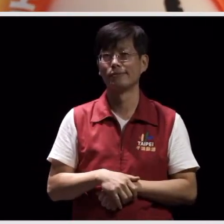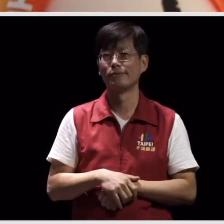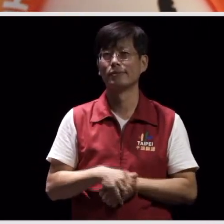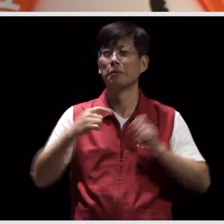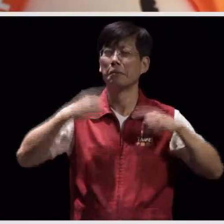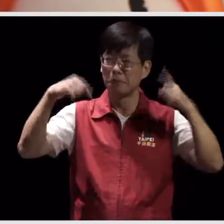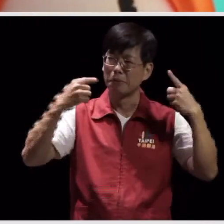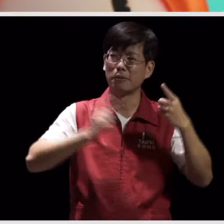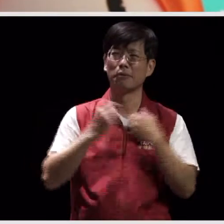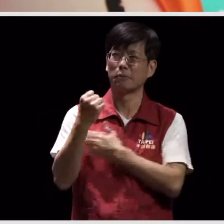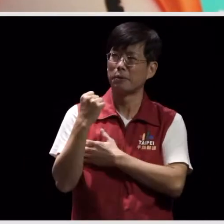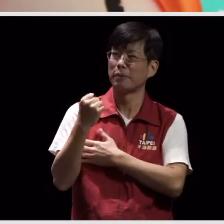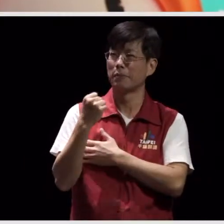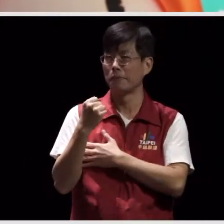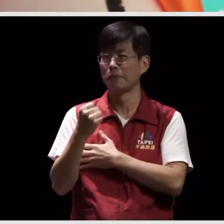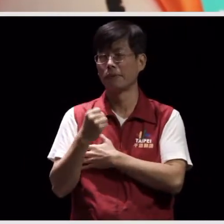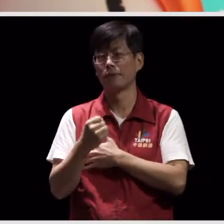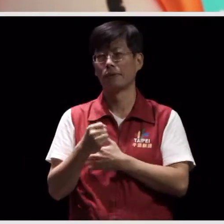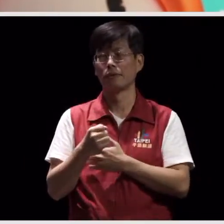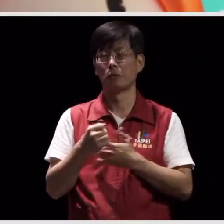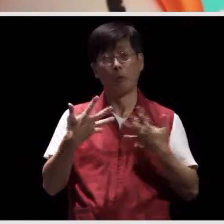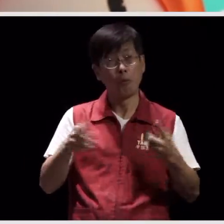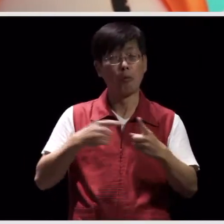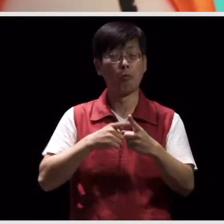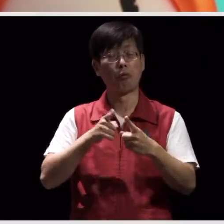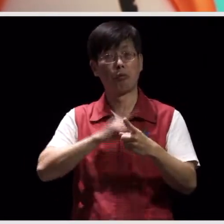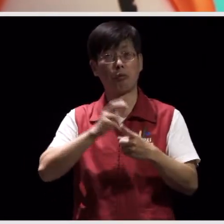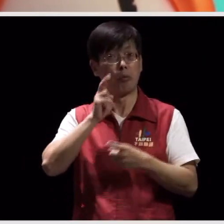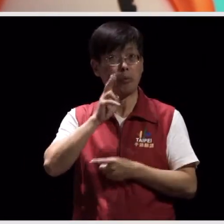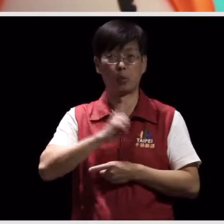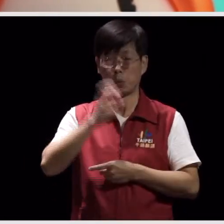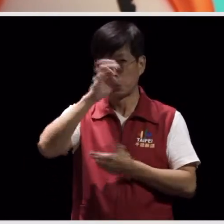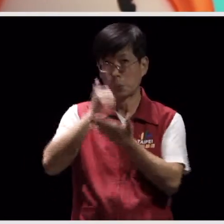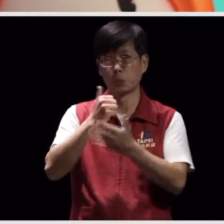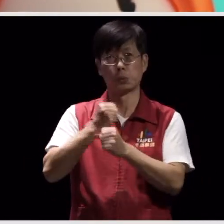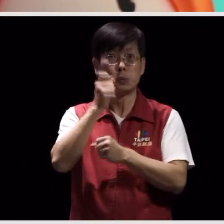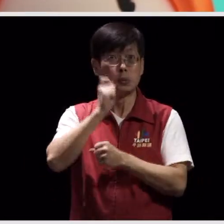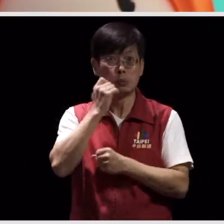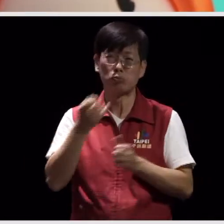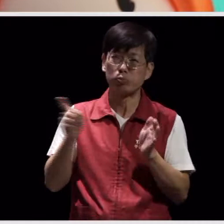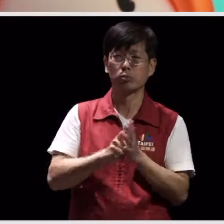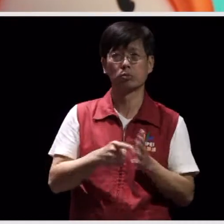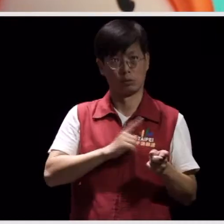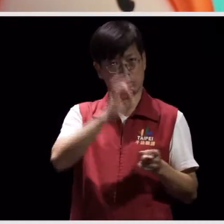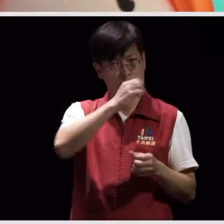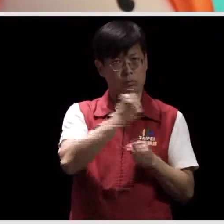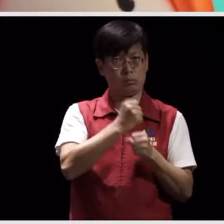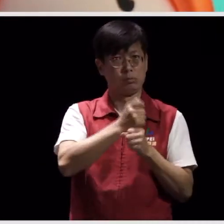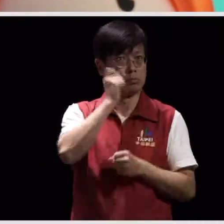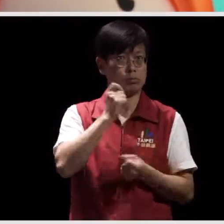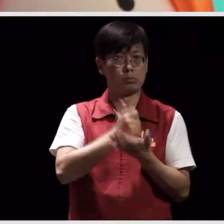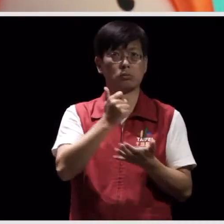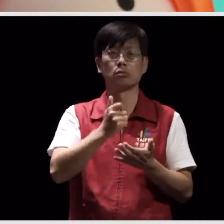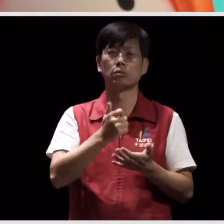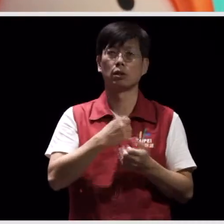我们很努力，很努力，像。很多人都以为找到你喜欢的工作你就会做一辈子，真的没有。你看贾博士，他找到他很喜欢的工作，可是他做